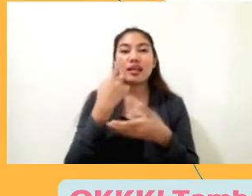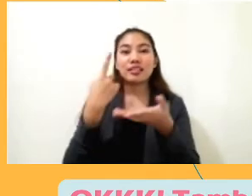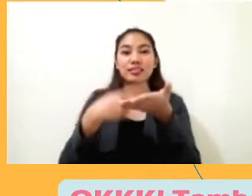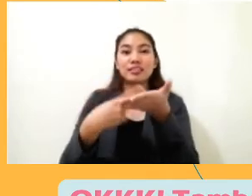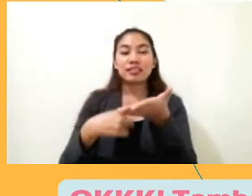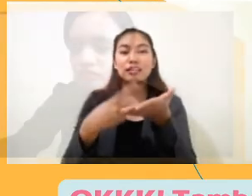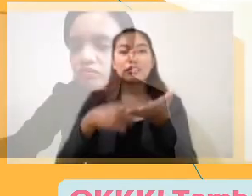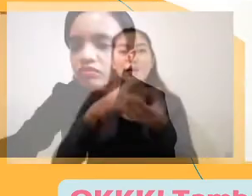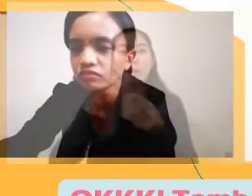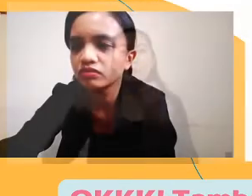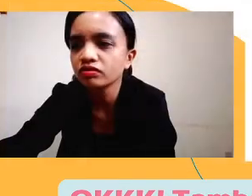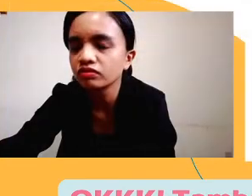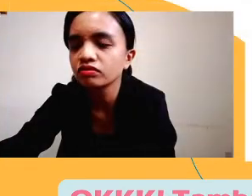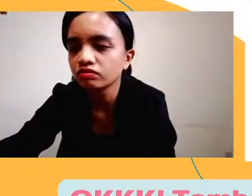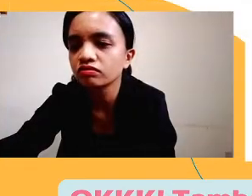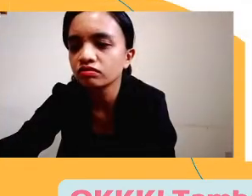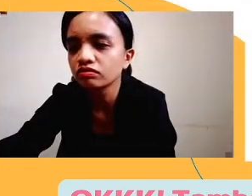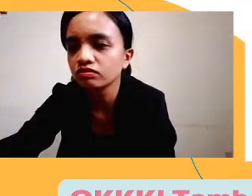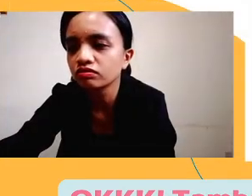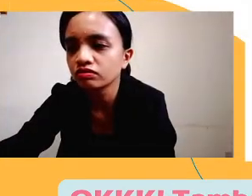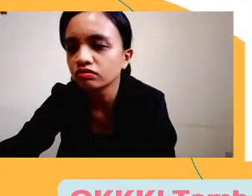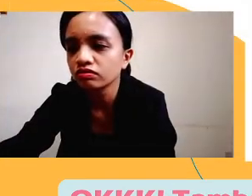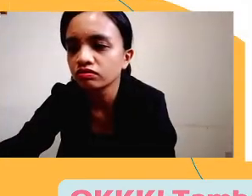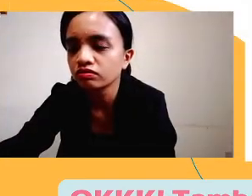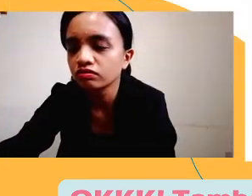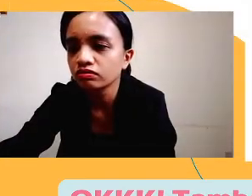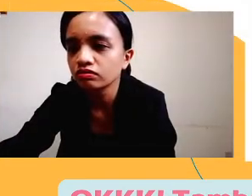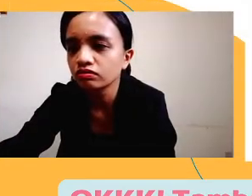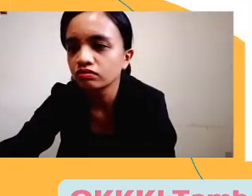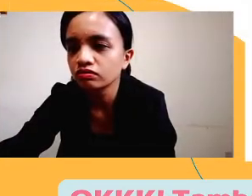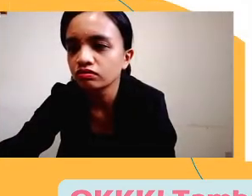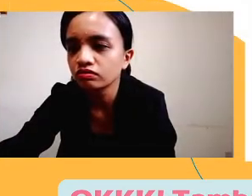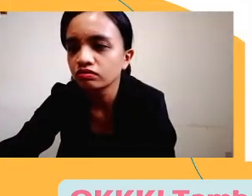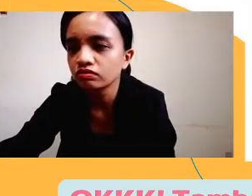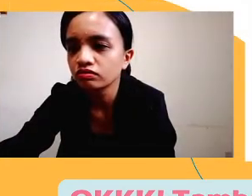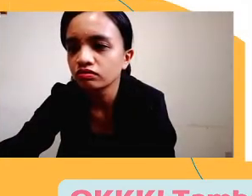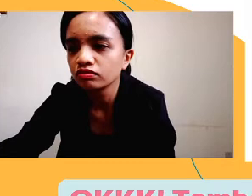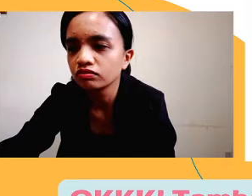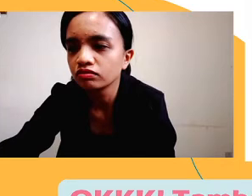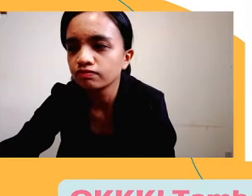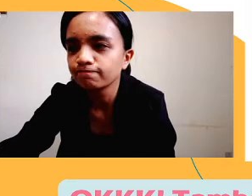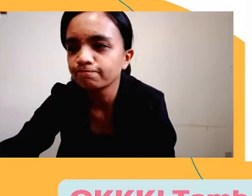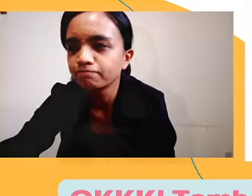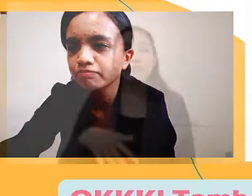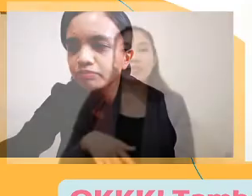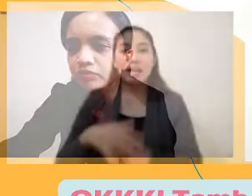yung development. So ito, balikan natin, no, yung Tagal, yung English ng